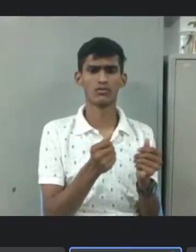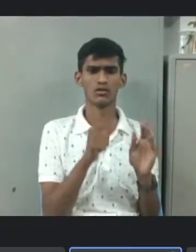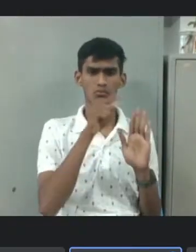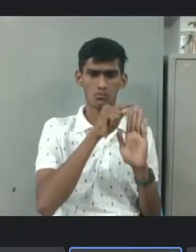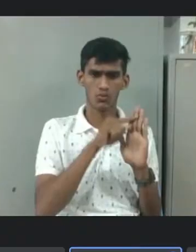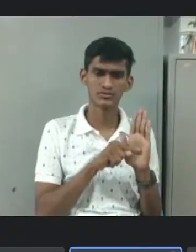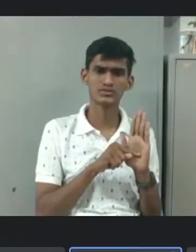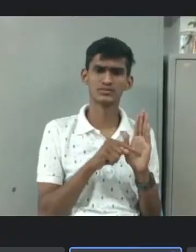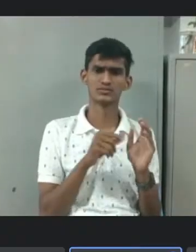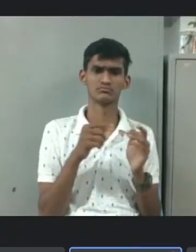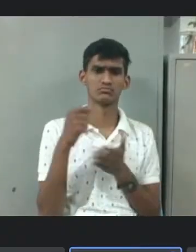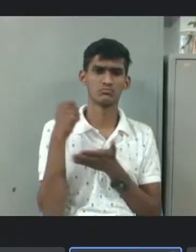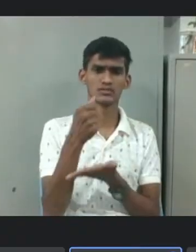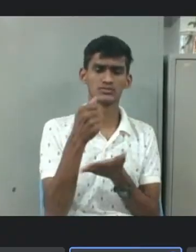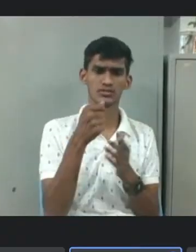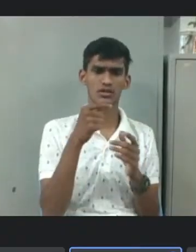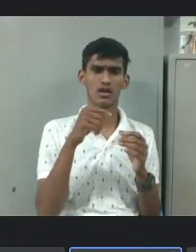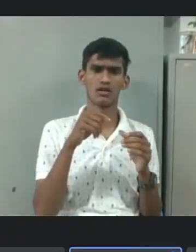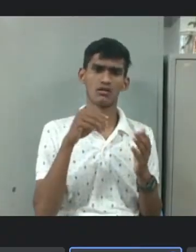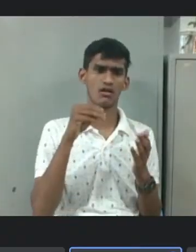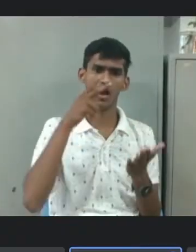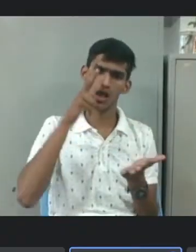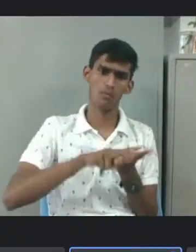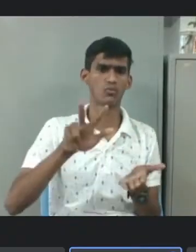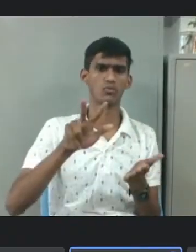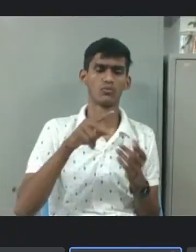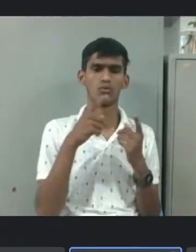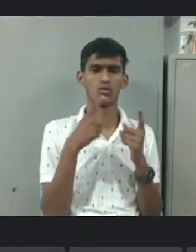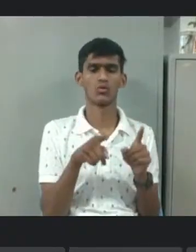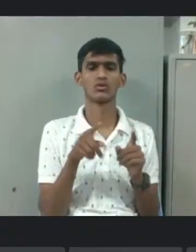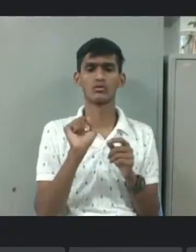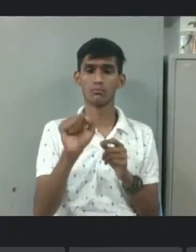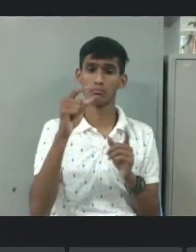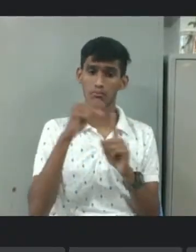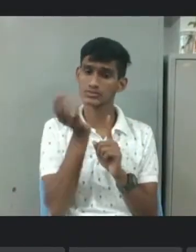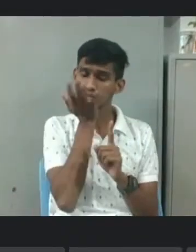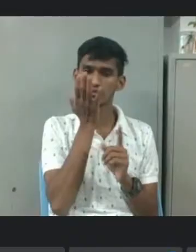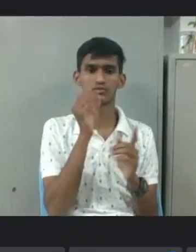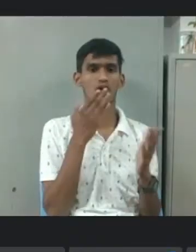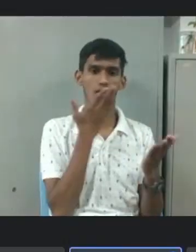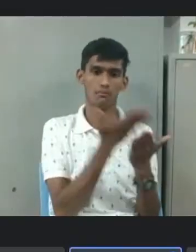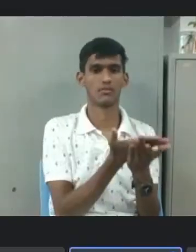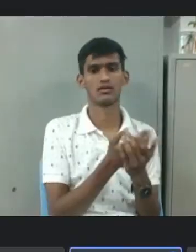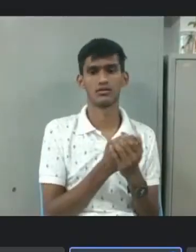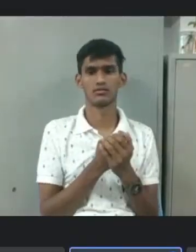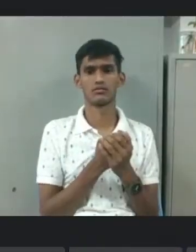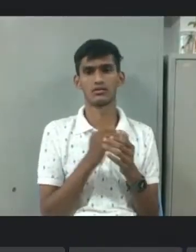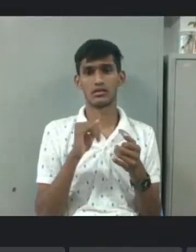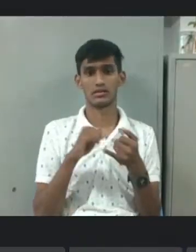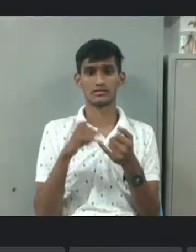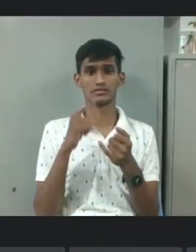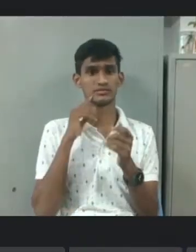അപ്പൊ അതുകൊണ്ട് നിങ്ങൾ എത്രയും വേഗം നിങ്ങൾ പഞ്ചായത്തിൽ ഒരു റെപ്രസെന്റേഷൻ കൊടുക്കണം. എനിക്ക് തോന്നുന്നു സിമയ്ക്ക്